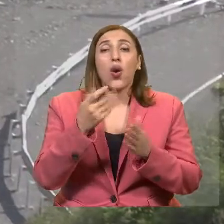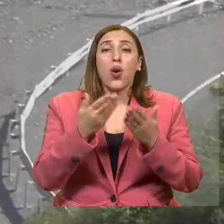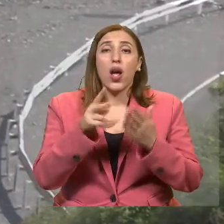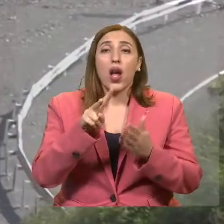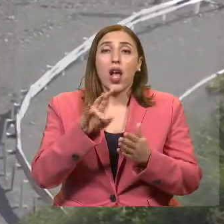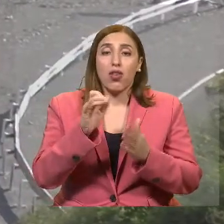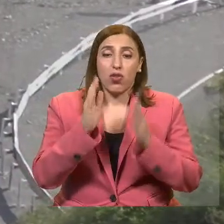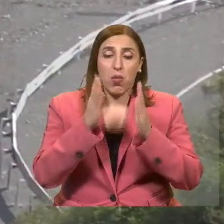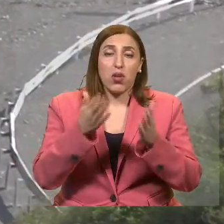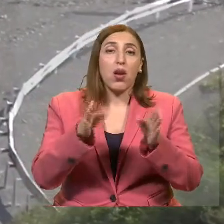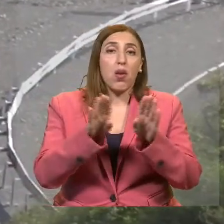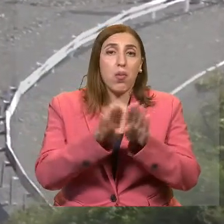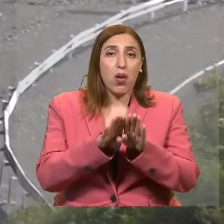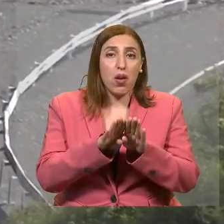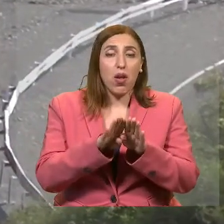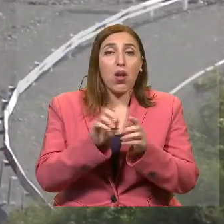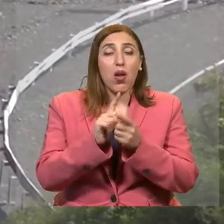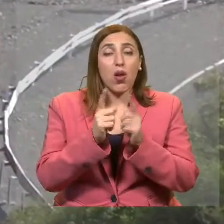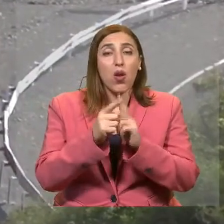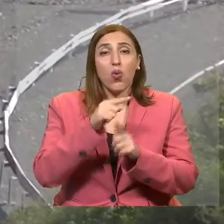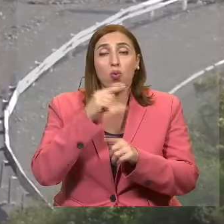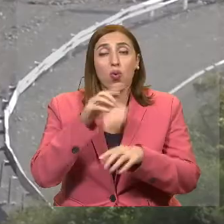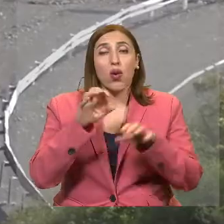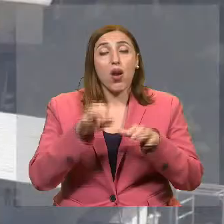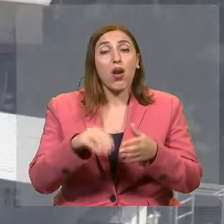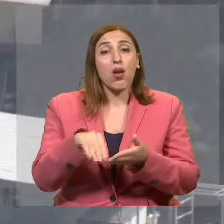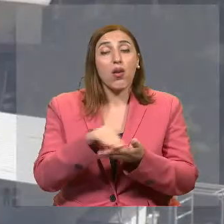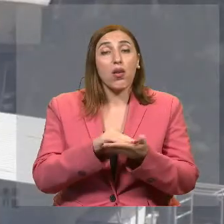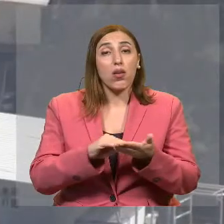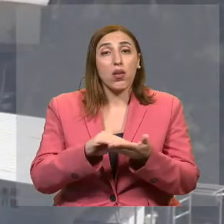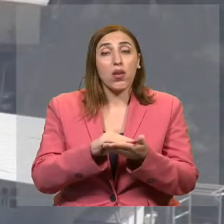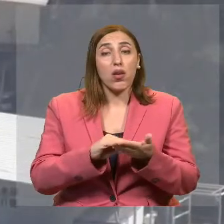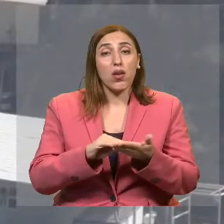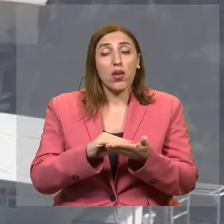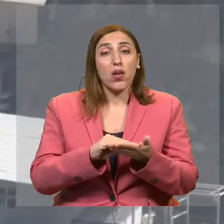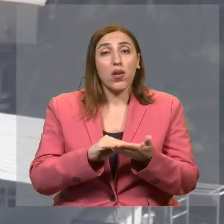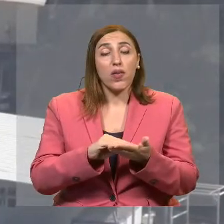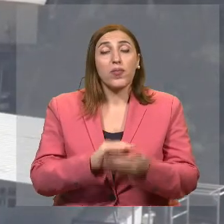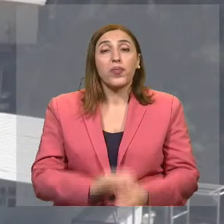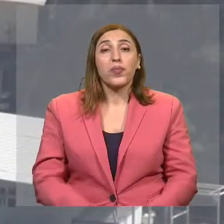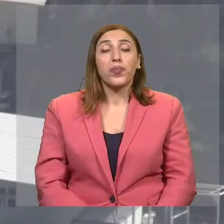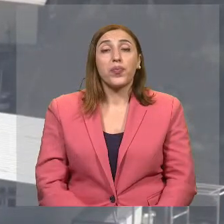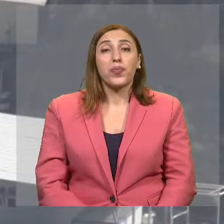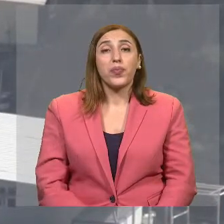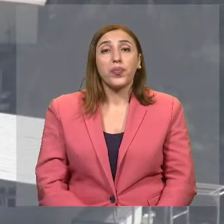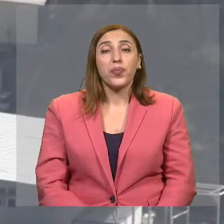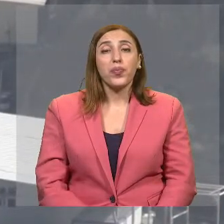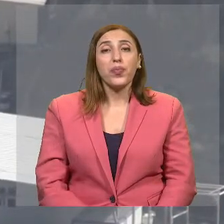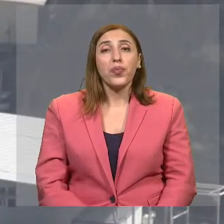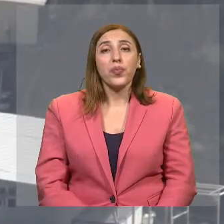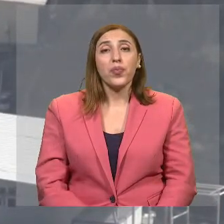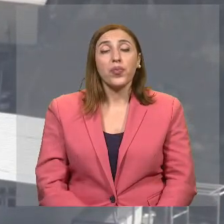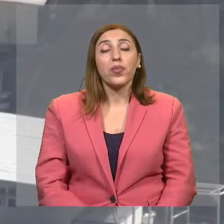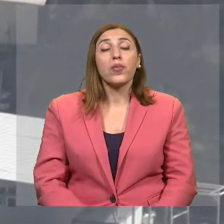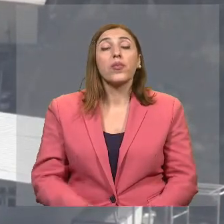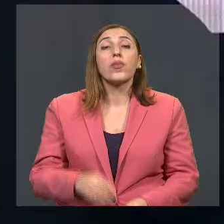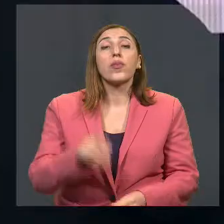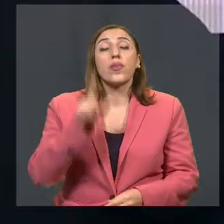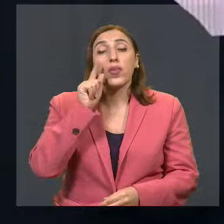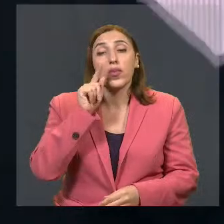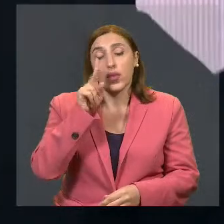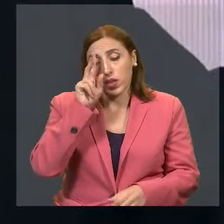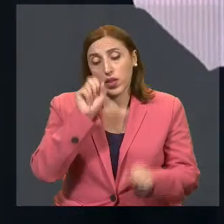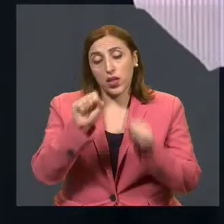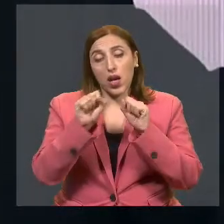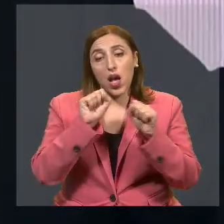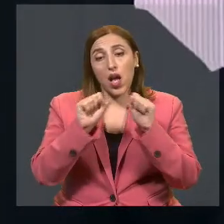միջանցքի շրջափակումն է։ Փոխարենը Պուտինը կրկնեց վերջին շրջանում իր ենթակաների կողմից հնչող պնդումը, թե Հայաստանի